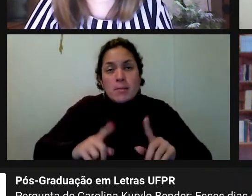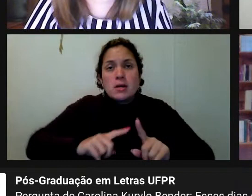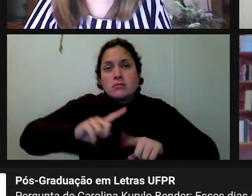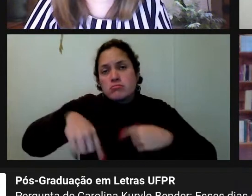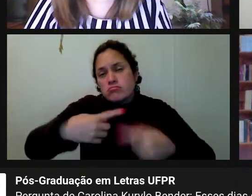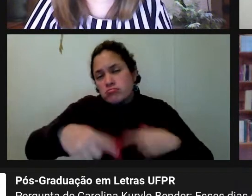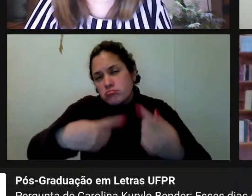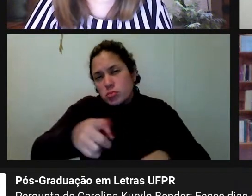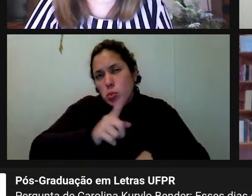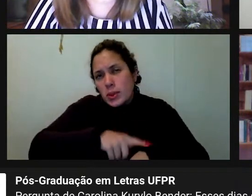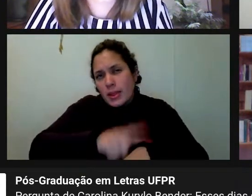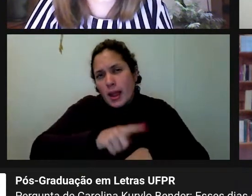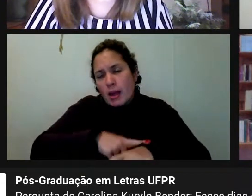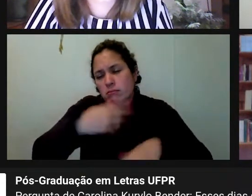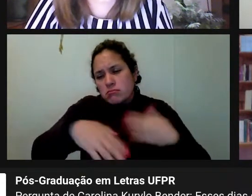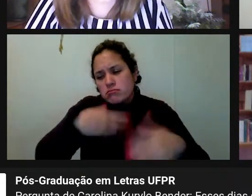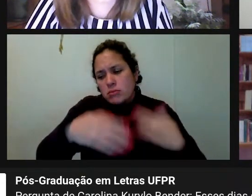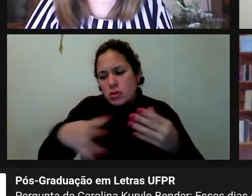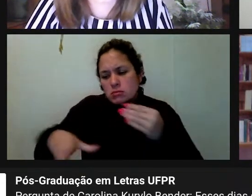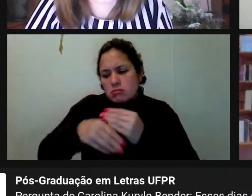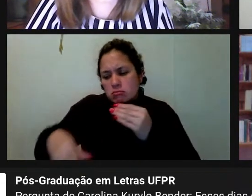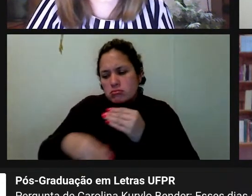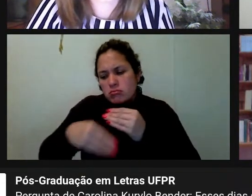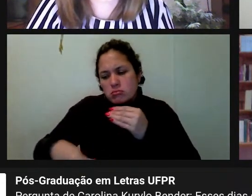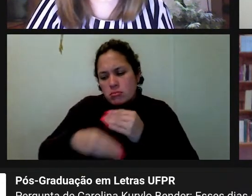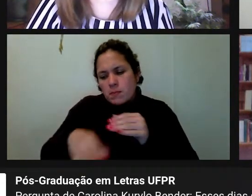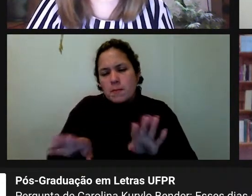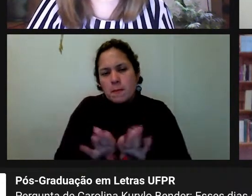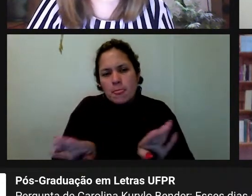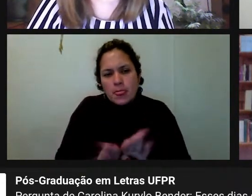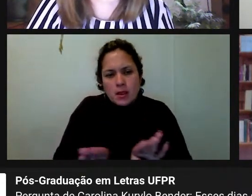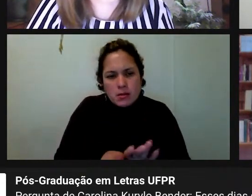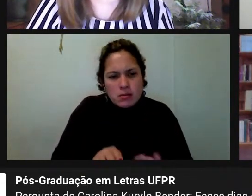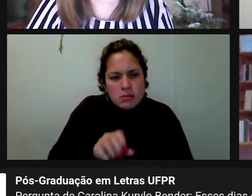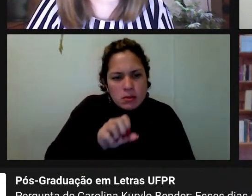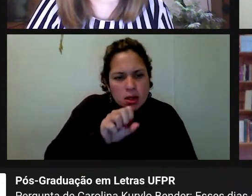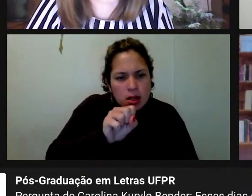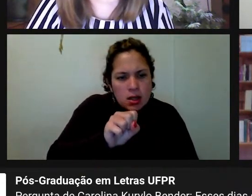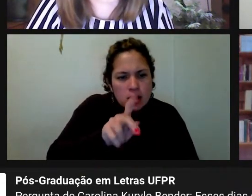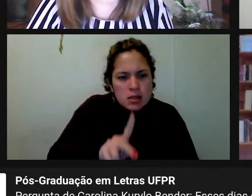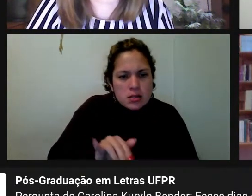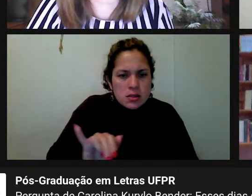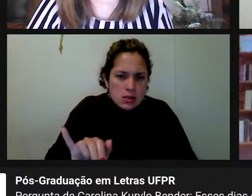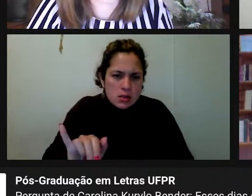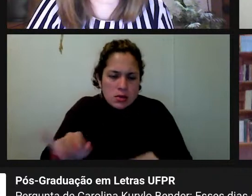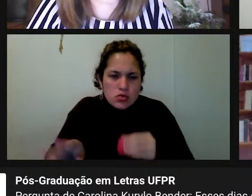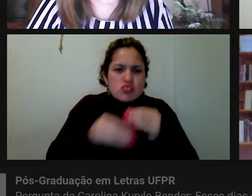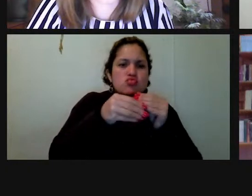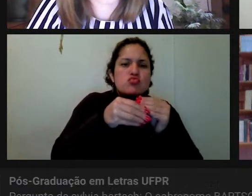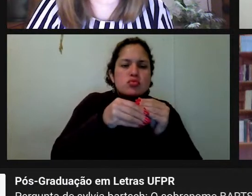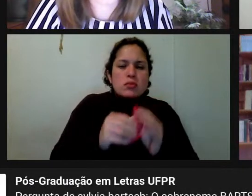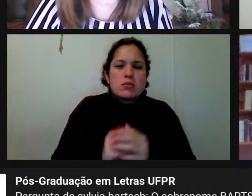passou a ganhar o sufixo ski e ser Przybylski.